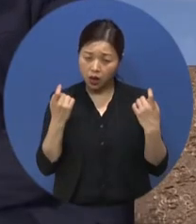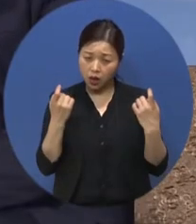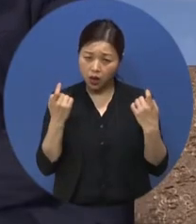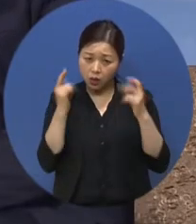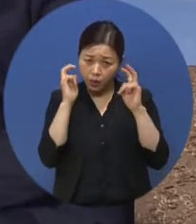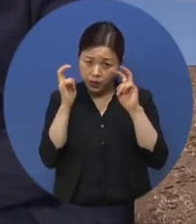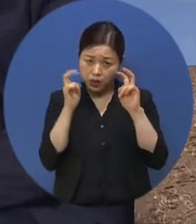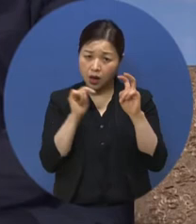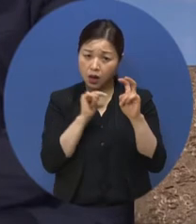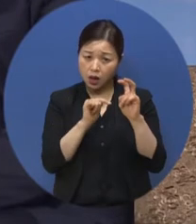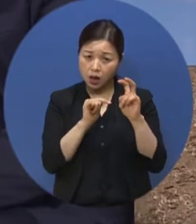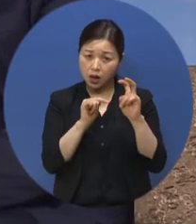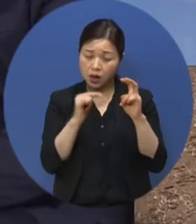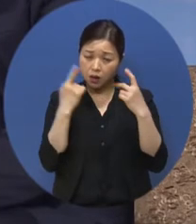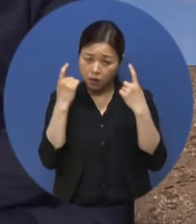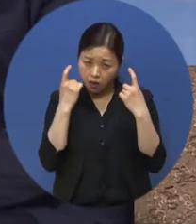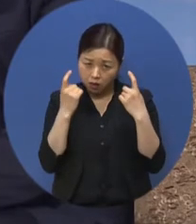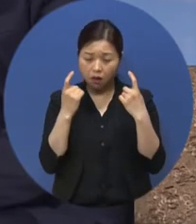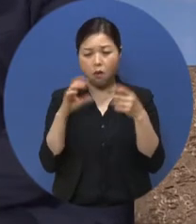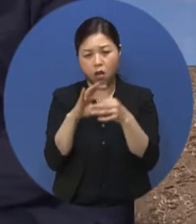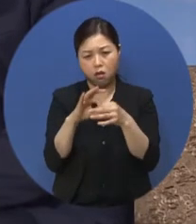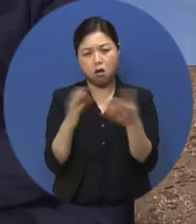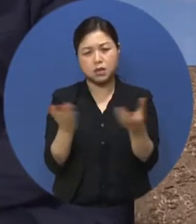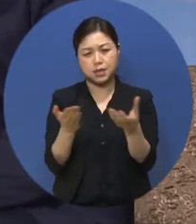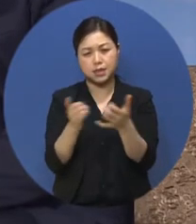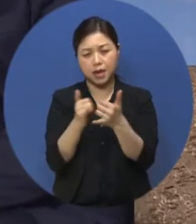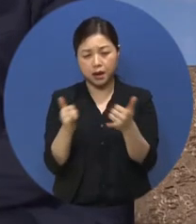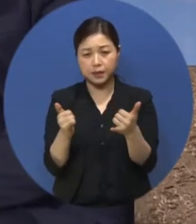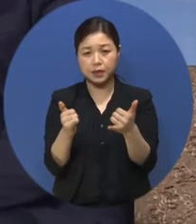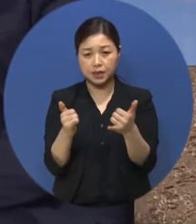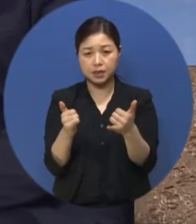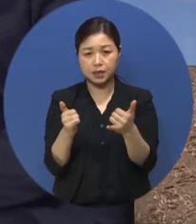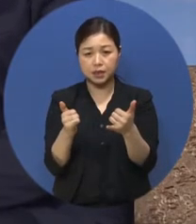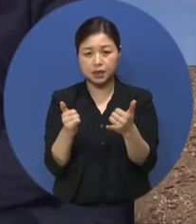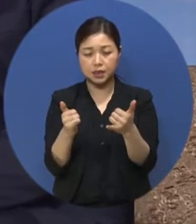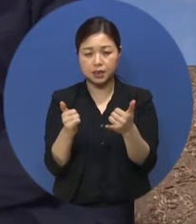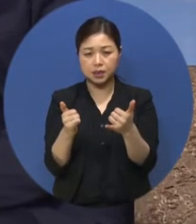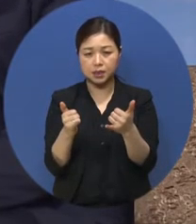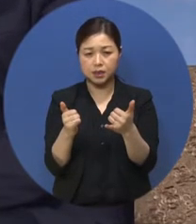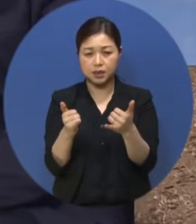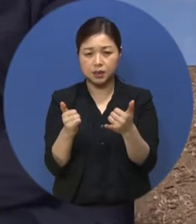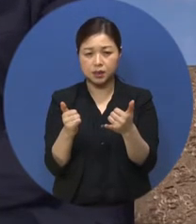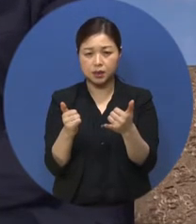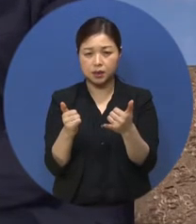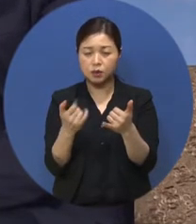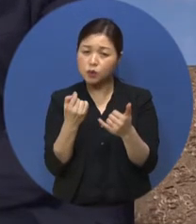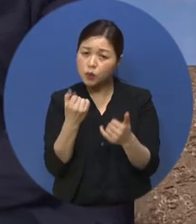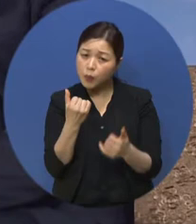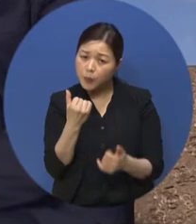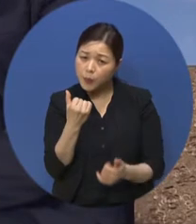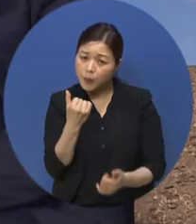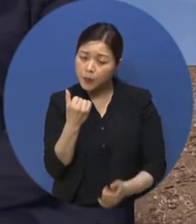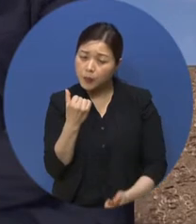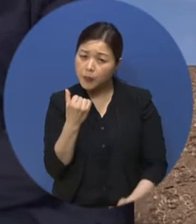국내 여행을 하는 뭐 여행사라든지 그런 관광업계 분들이 좀